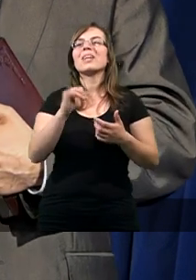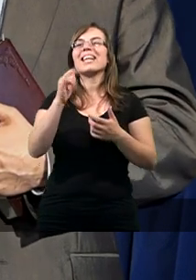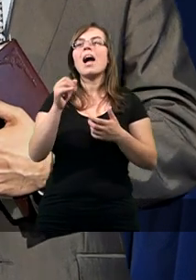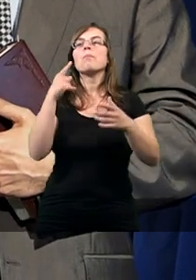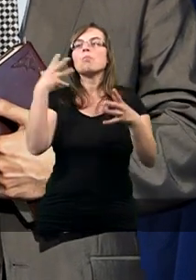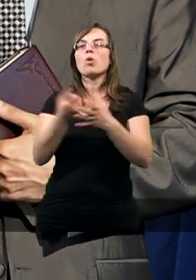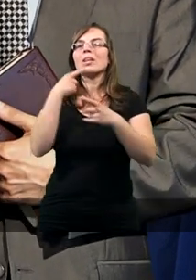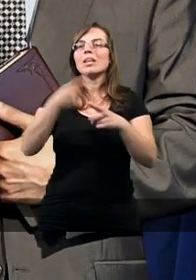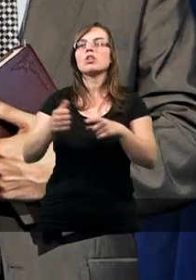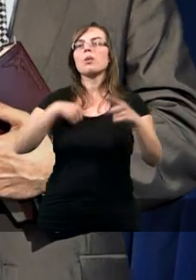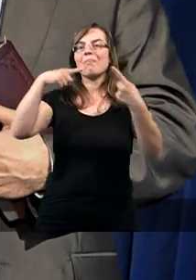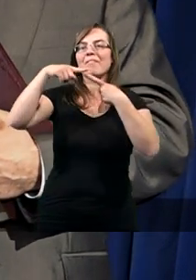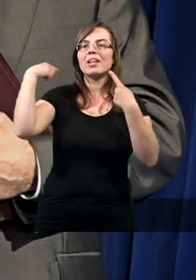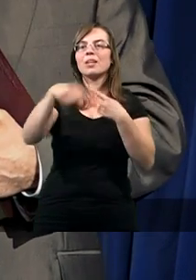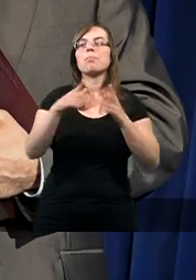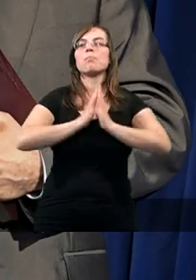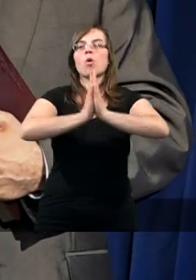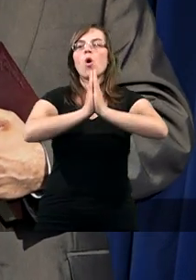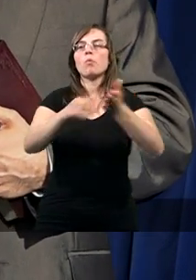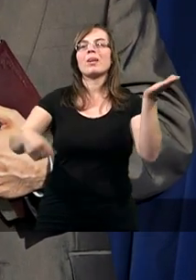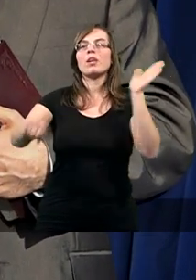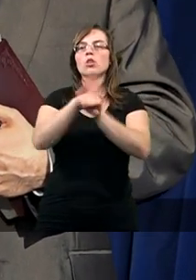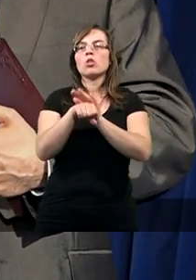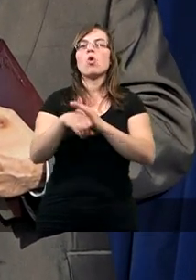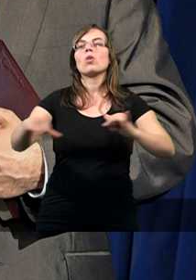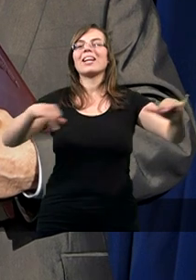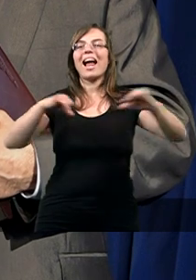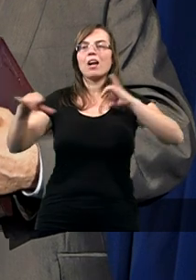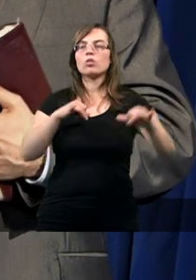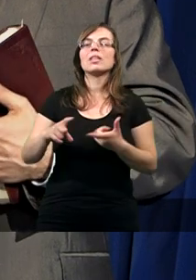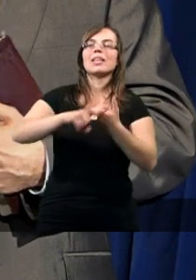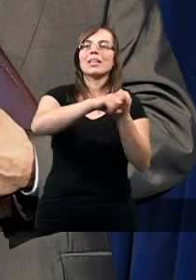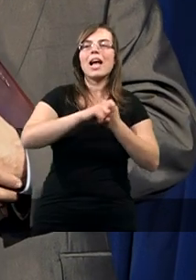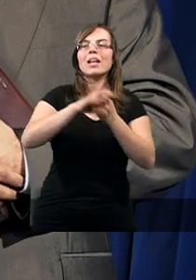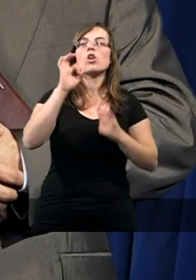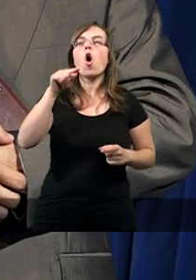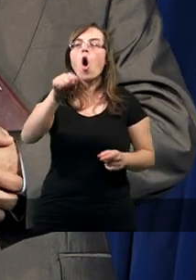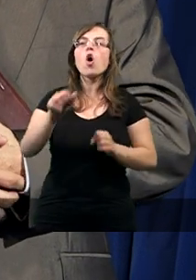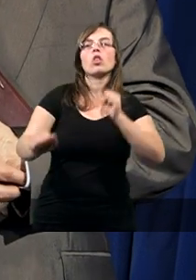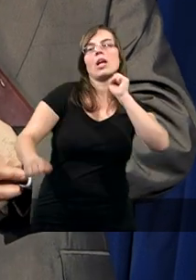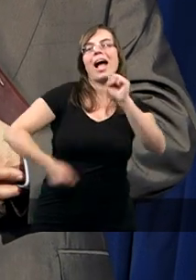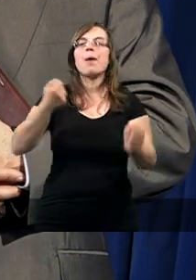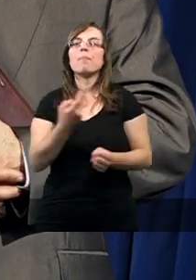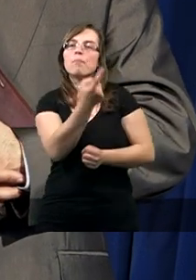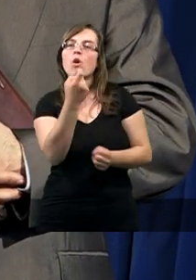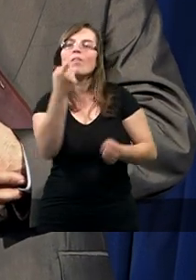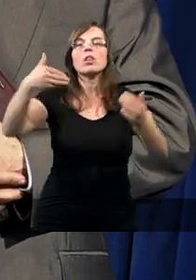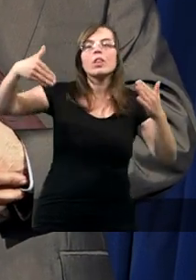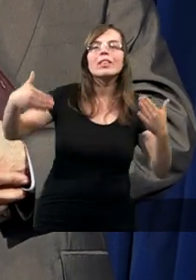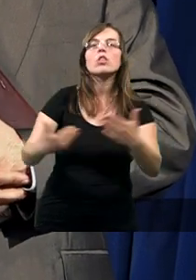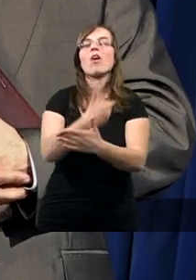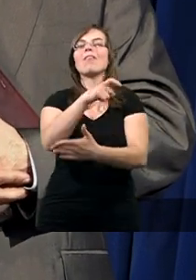się i podjął decyzję, żeby wysłać prośbę do zarządu diecezji o to, aby